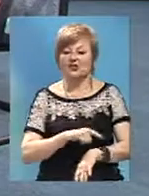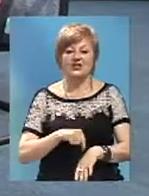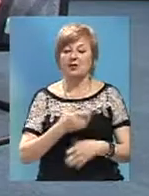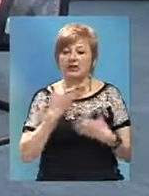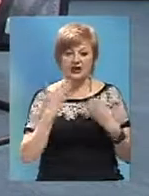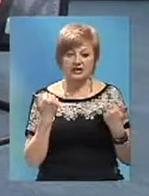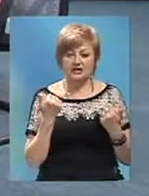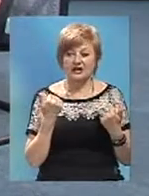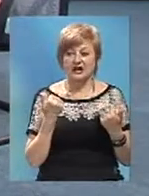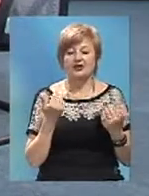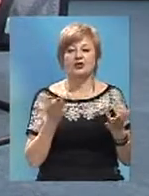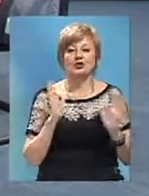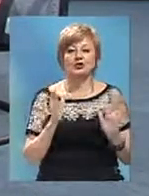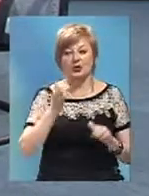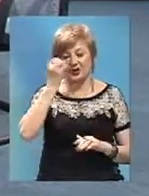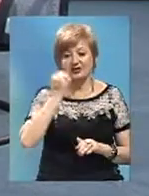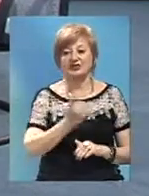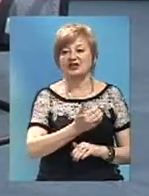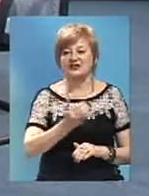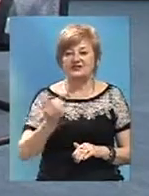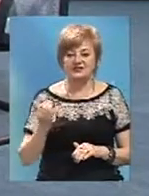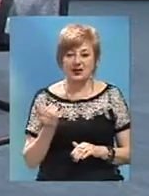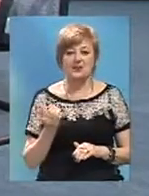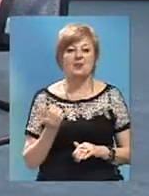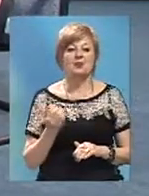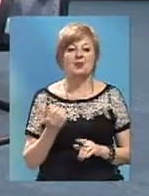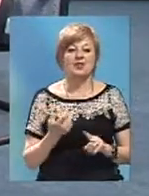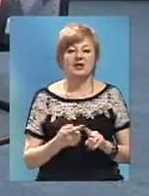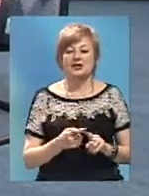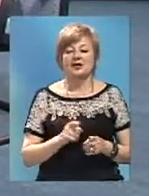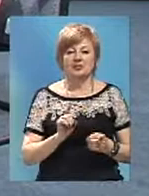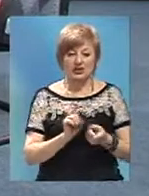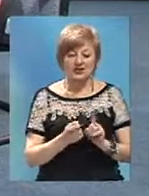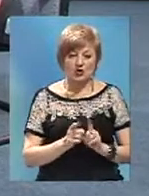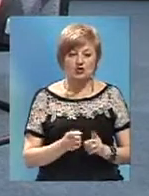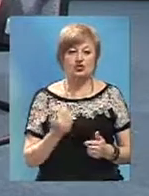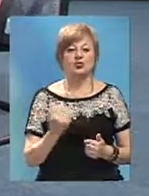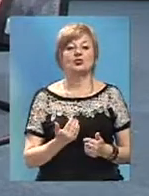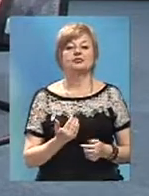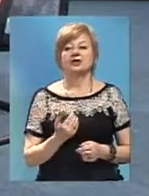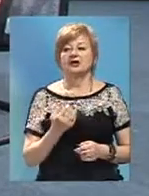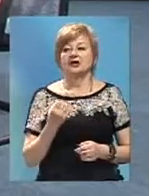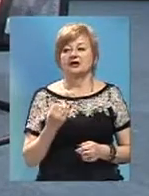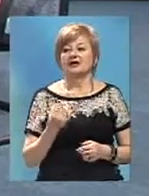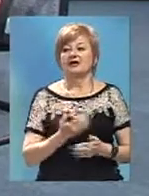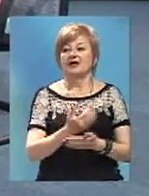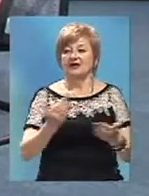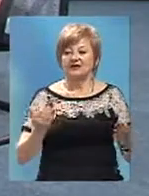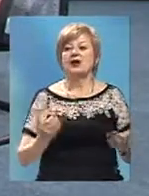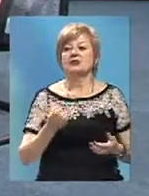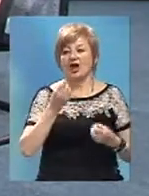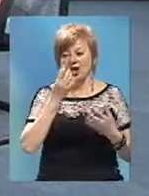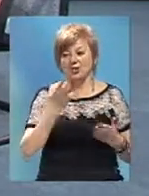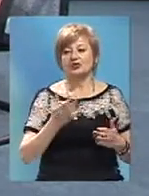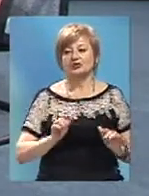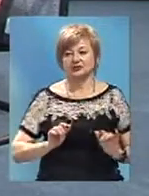часу. Мені залишається тільки подякувати Інні Борзіло, Олегу Рибачуку і Галині Воротніковій за сурдопереклад, а вам за таку гарну